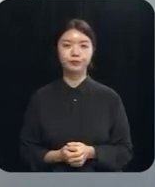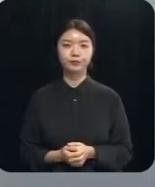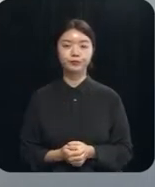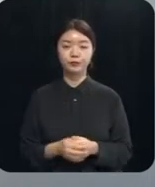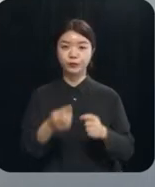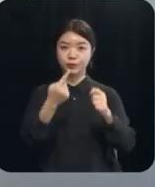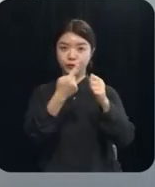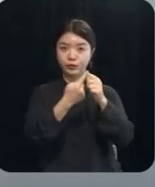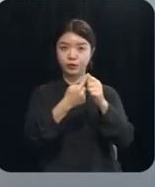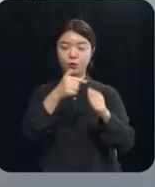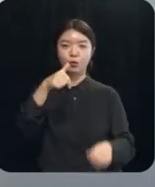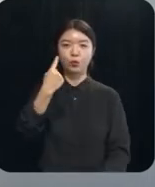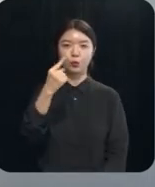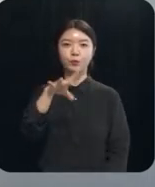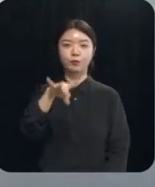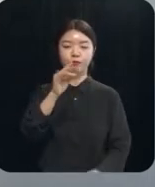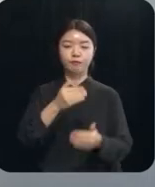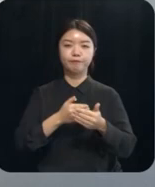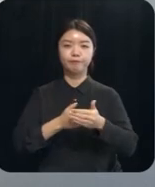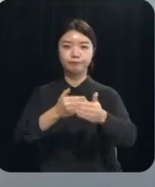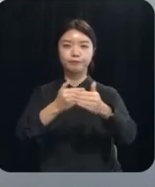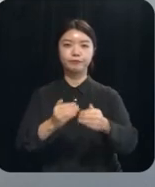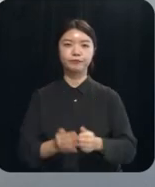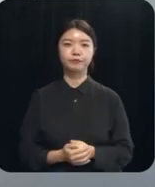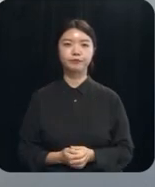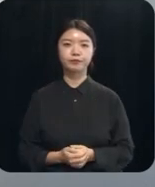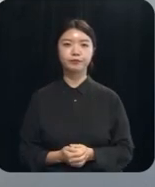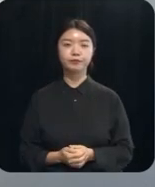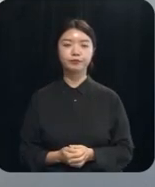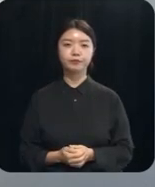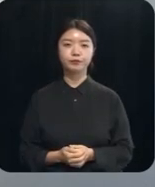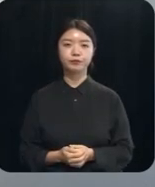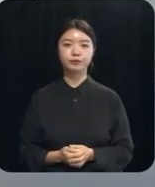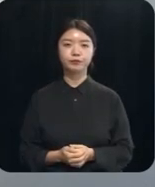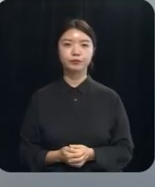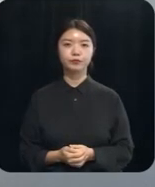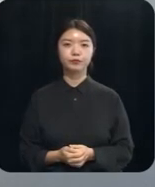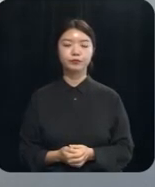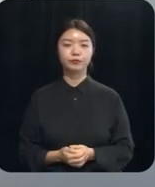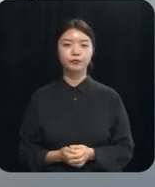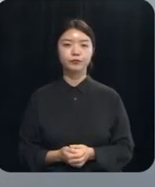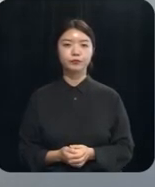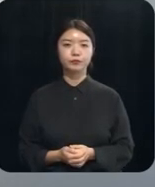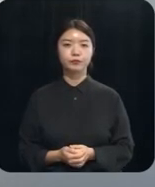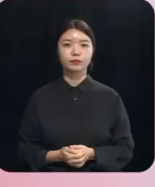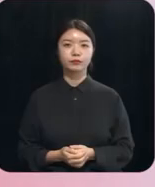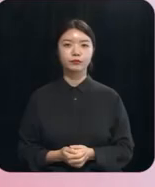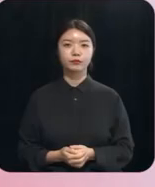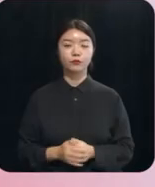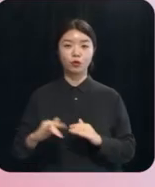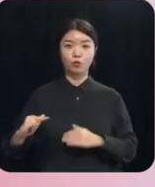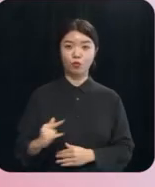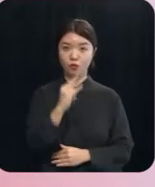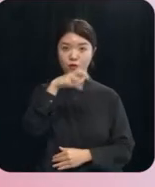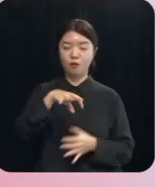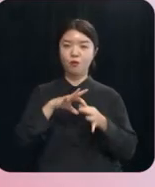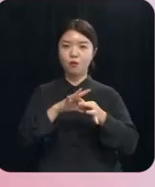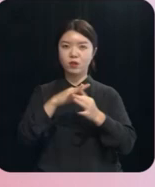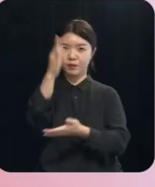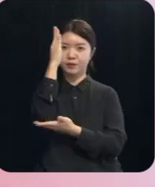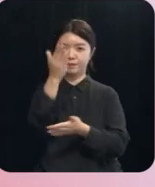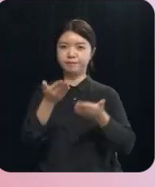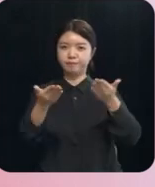첫 번째는 먼저 고기철 후보가 주도권을 갖고 진행을 해주시기 바라겠습니다. 네, 먼저 공항에 관련된 말씀을